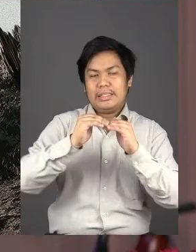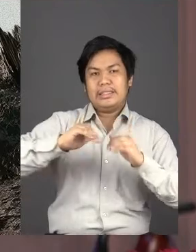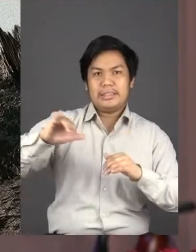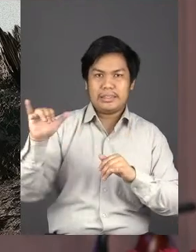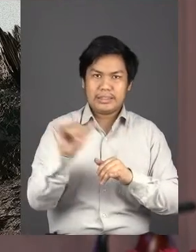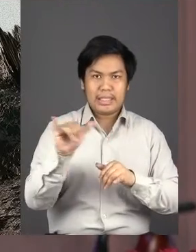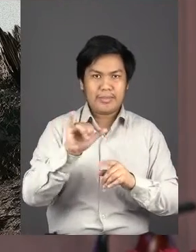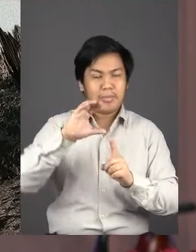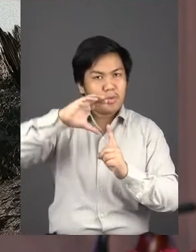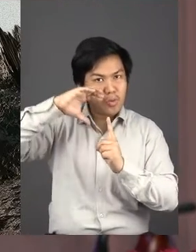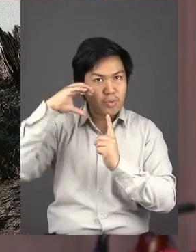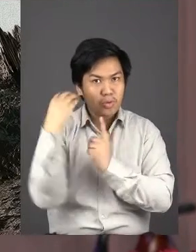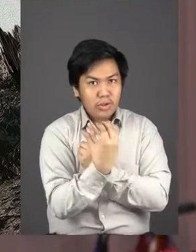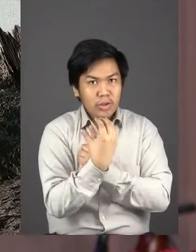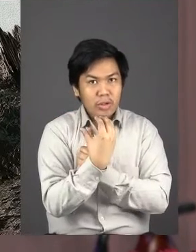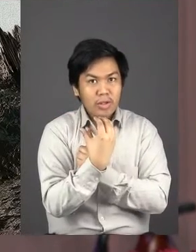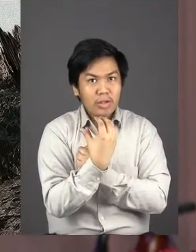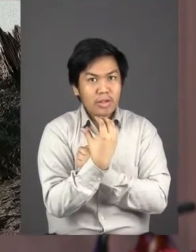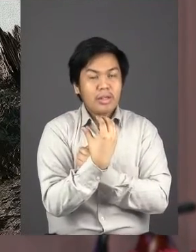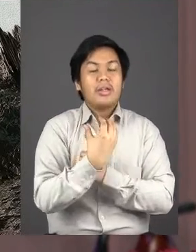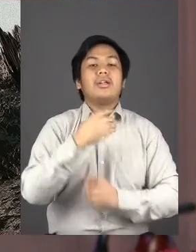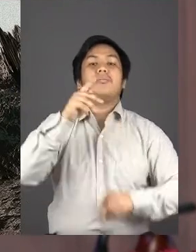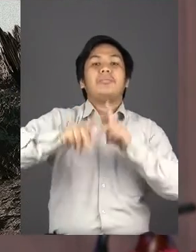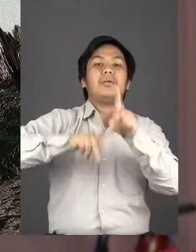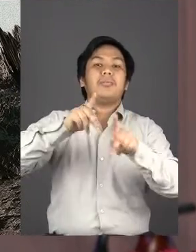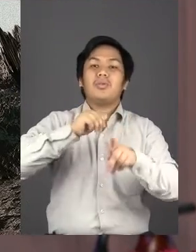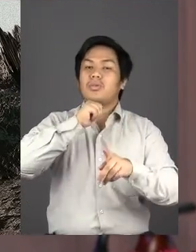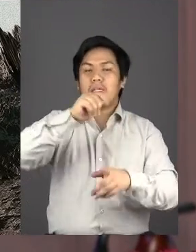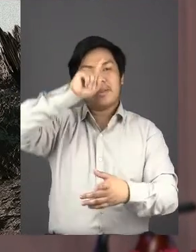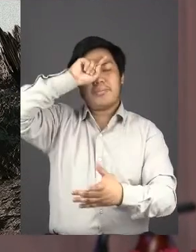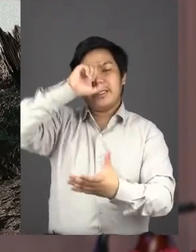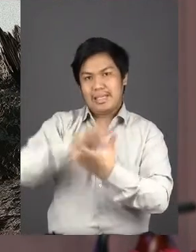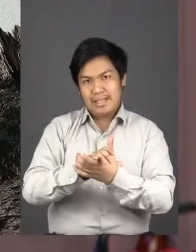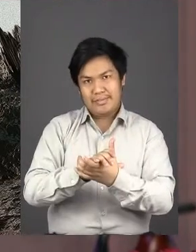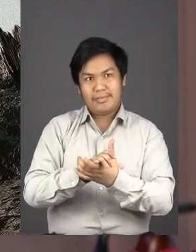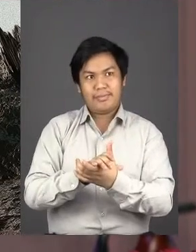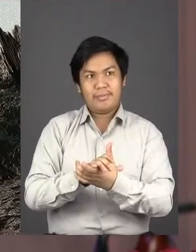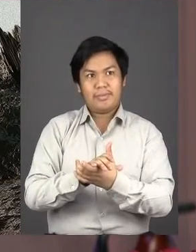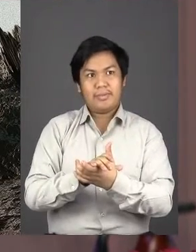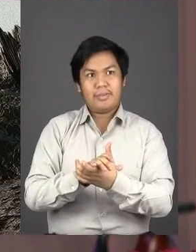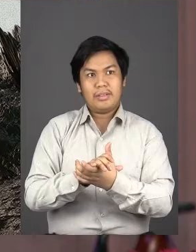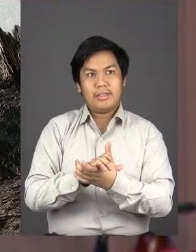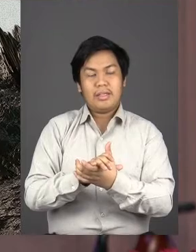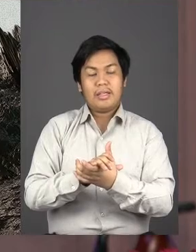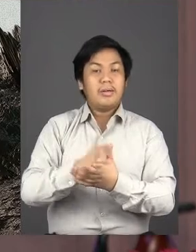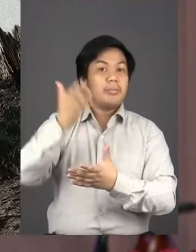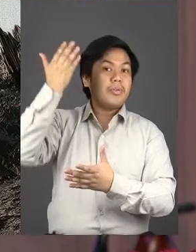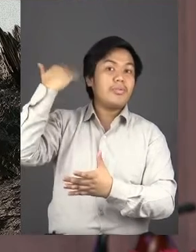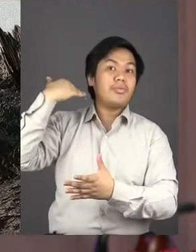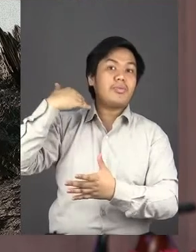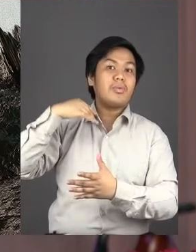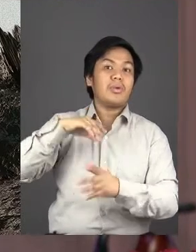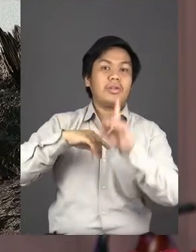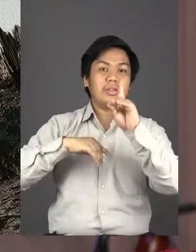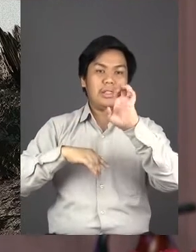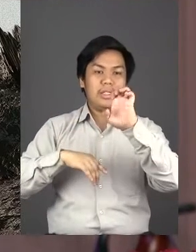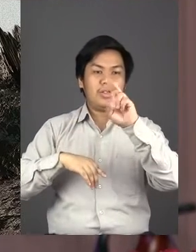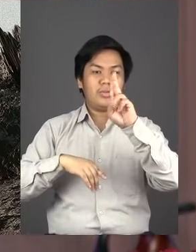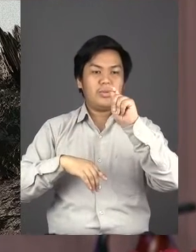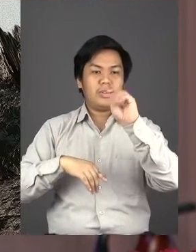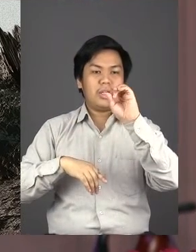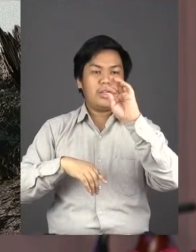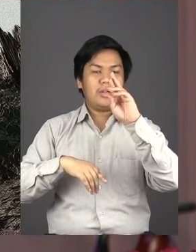with unbelievers. Ang image po sa Deuteronomy, yung dalawang